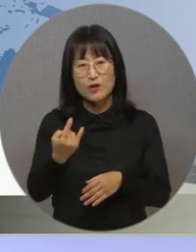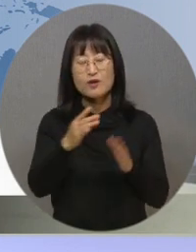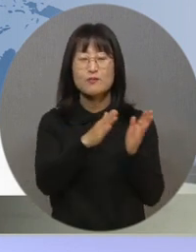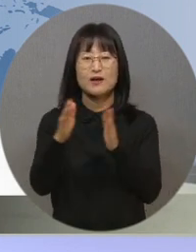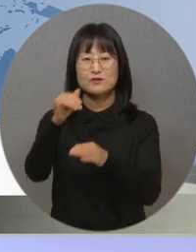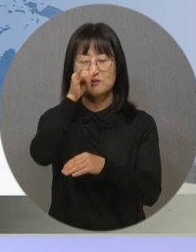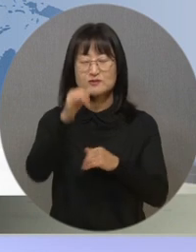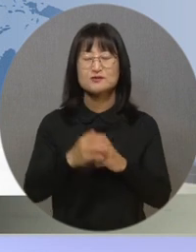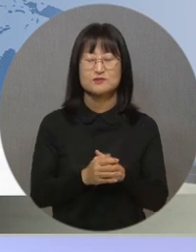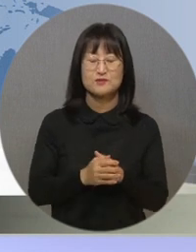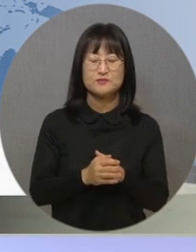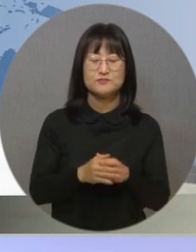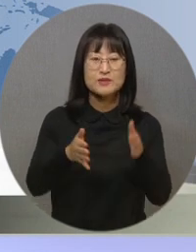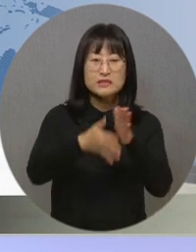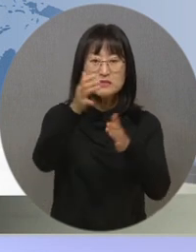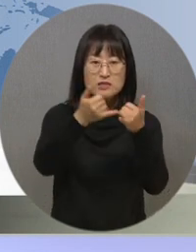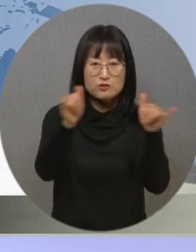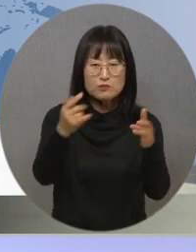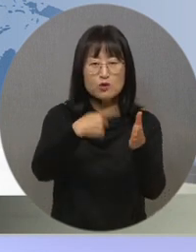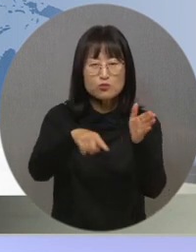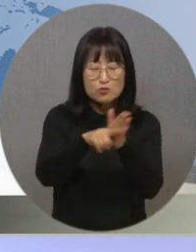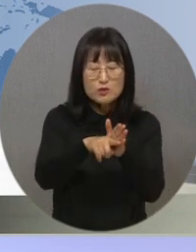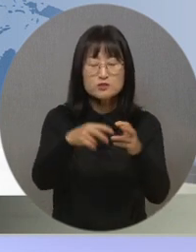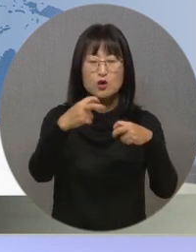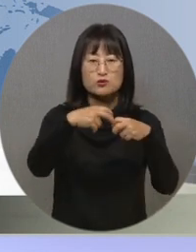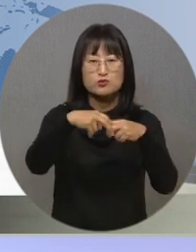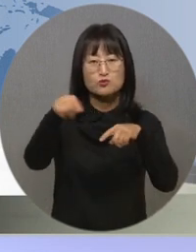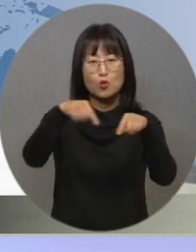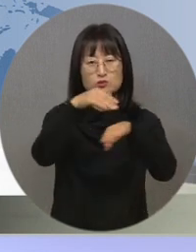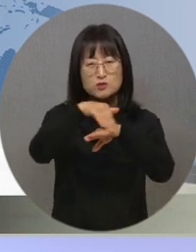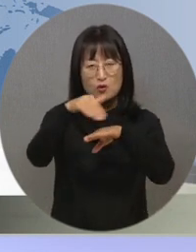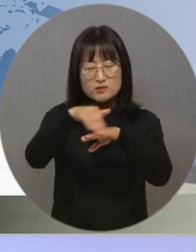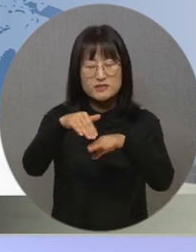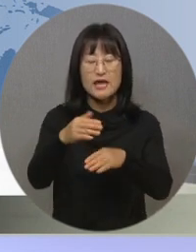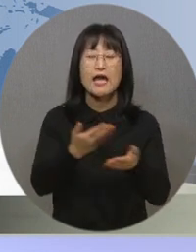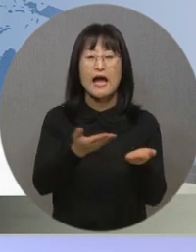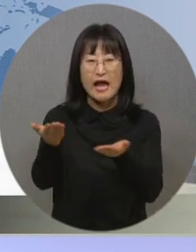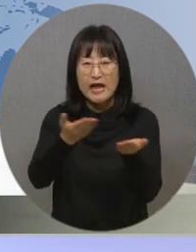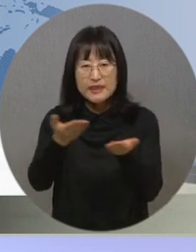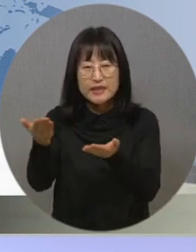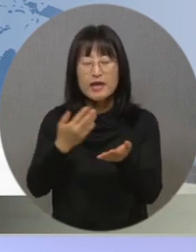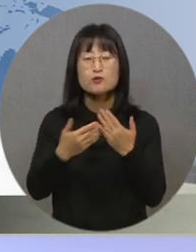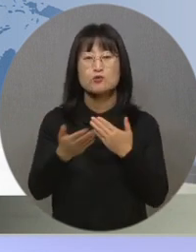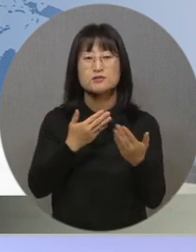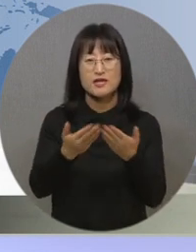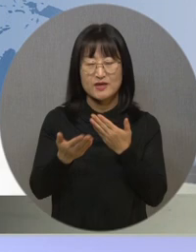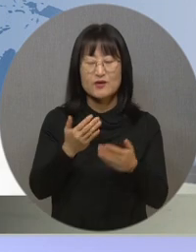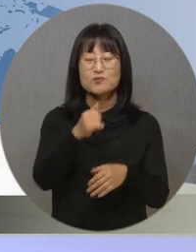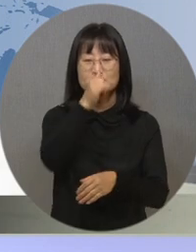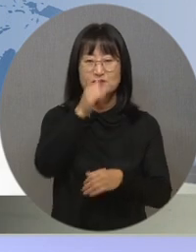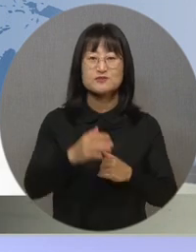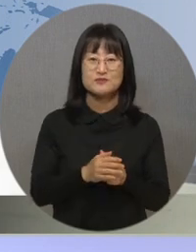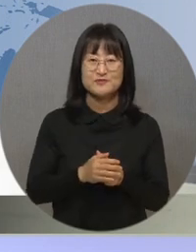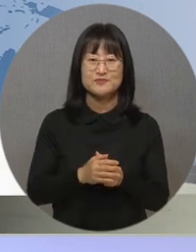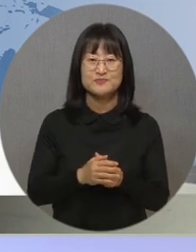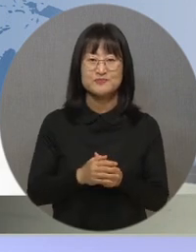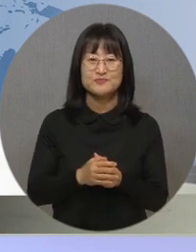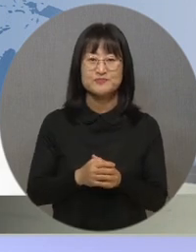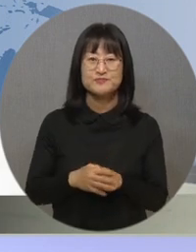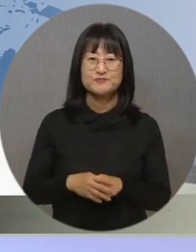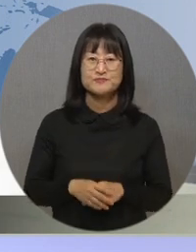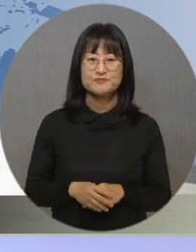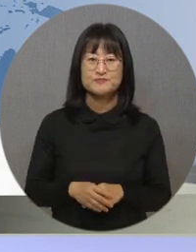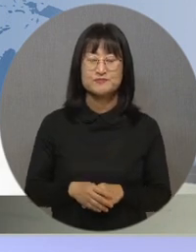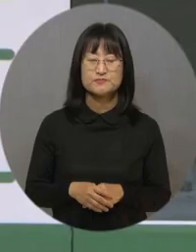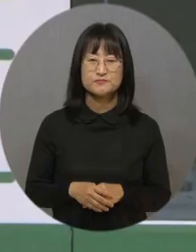부모를 비롯한 시민들을 위해 의료 정책에 대한 안내와 강연, 체험 등을 진행했는데요. 황병양 기자입니다.